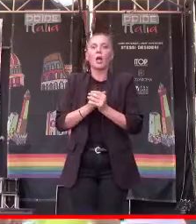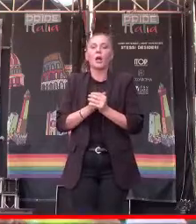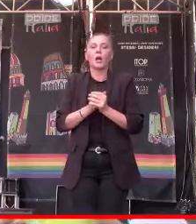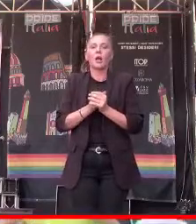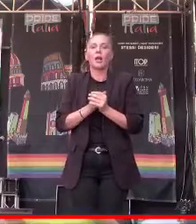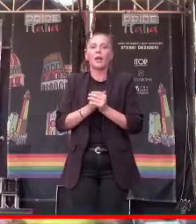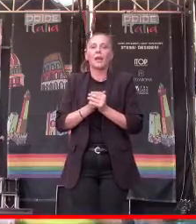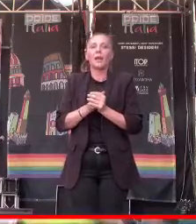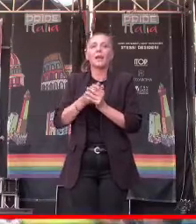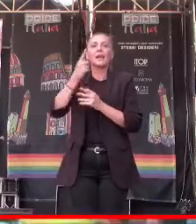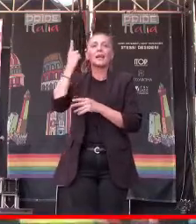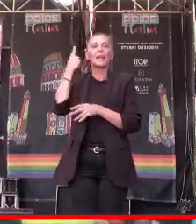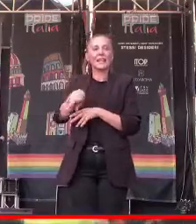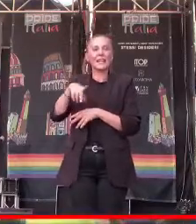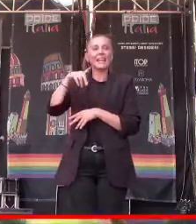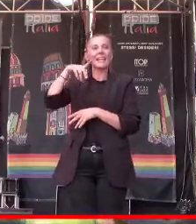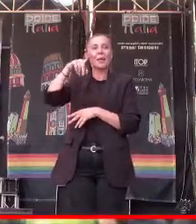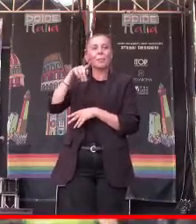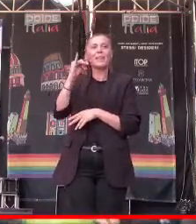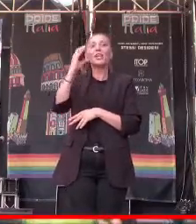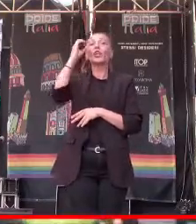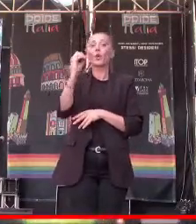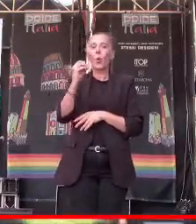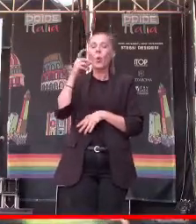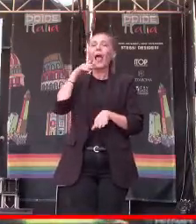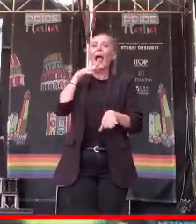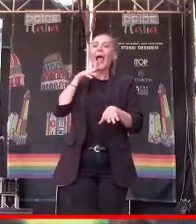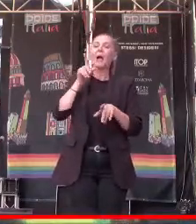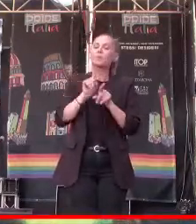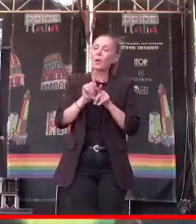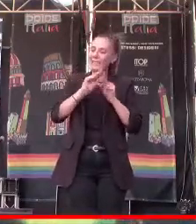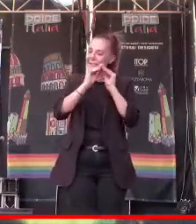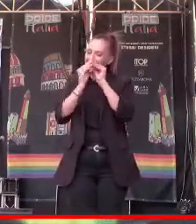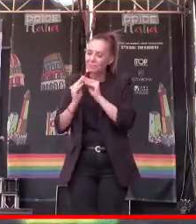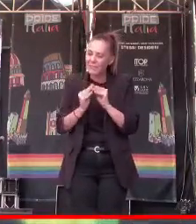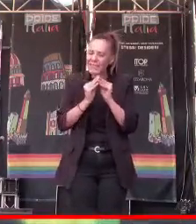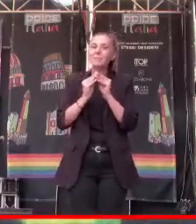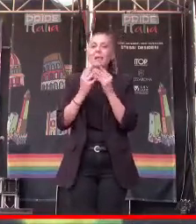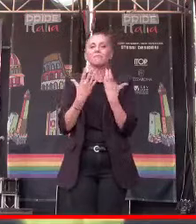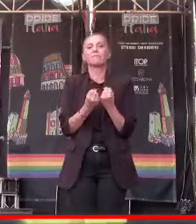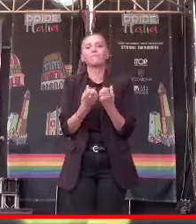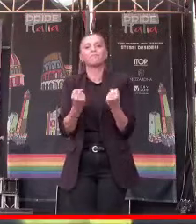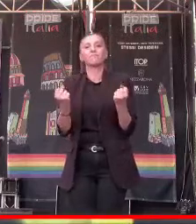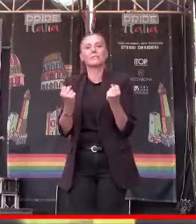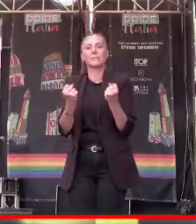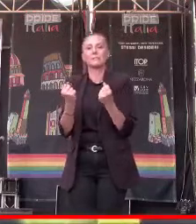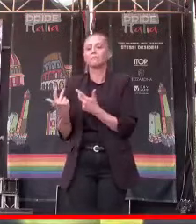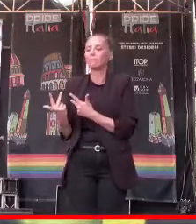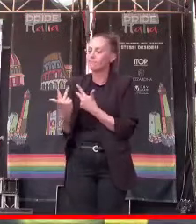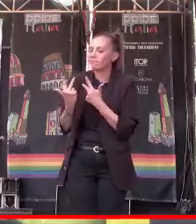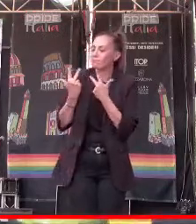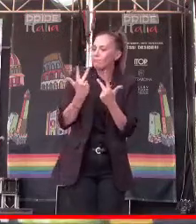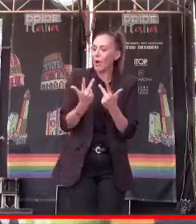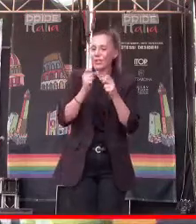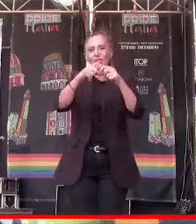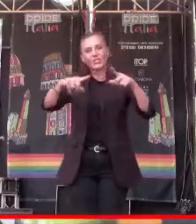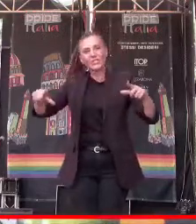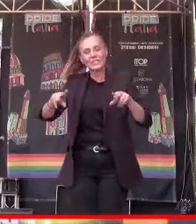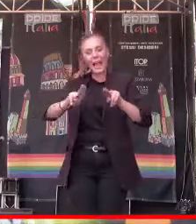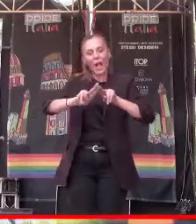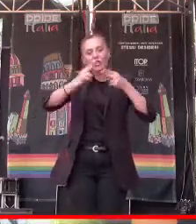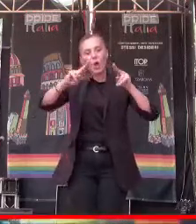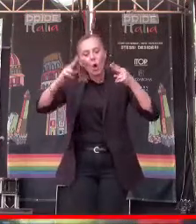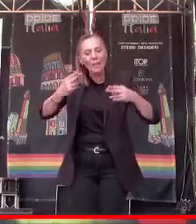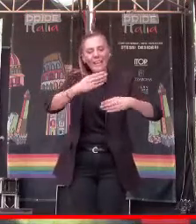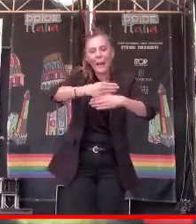PIU è un esperimento empirico, un esperimento molto pratico che porta a passeggiare per le città, a scoprire le barriere,